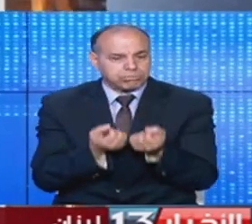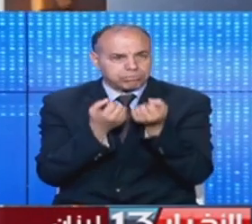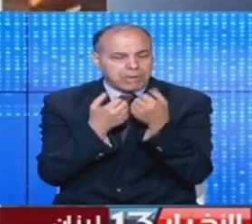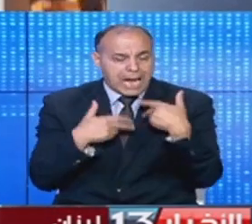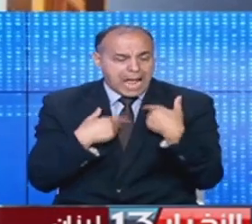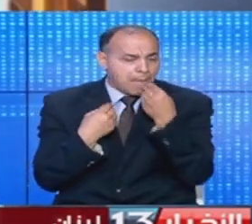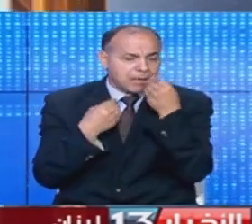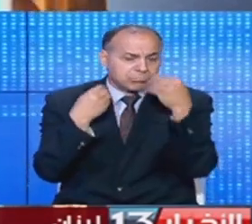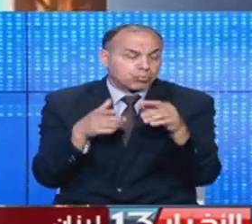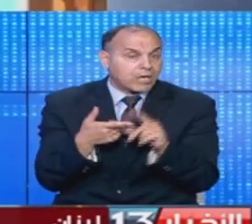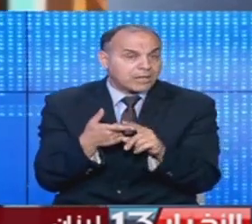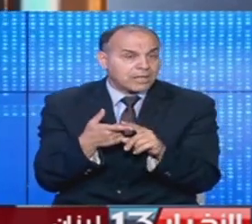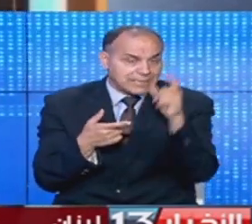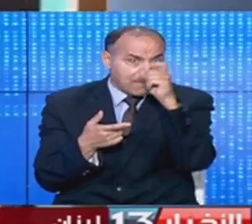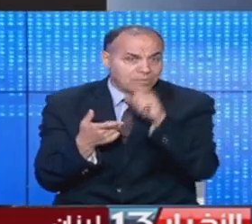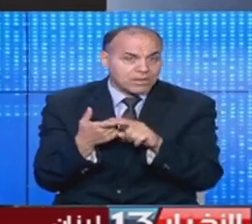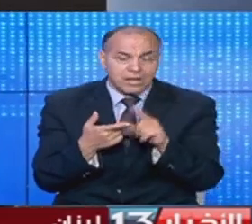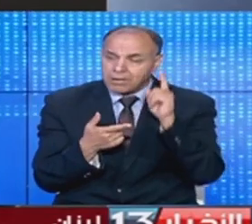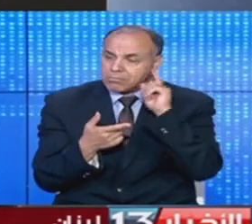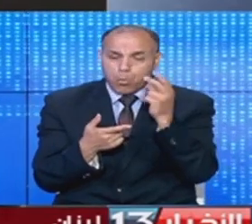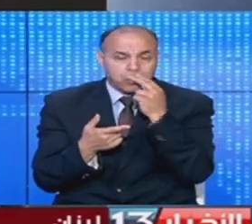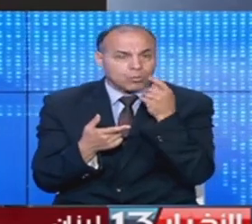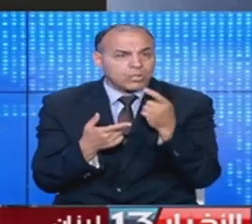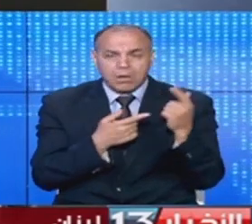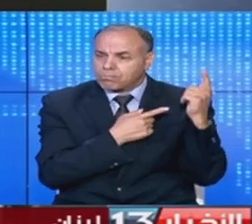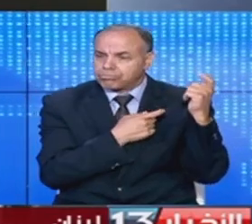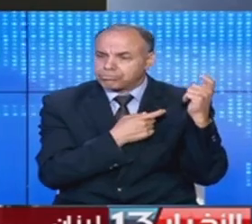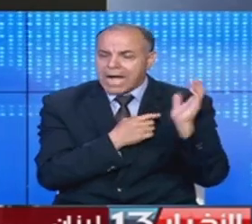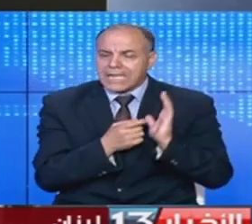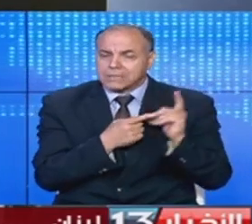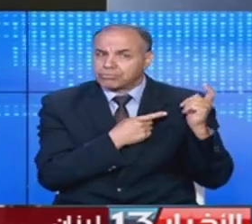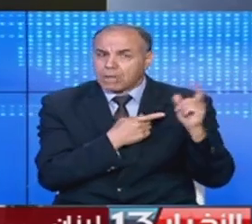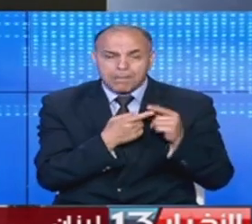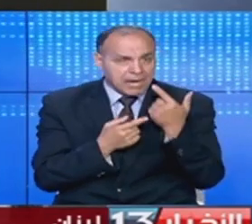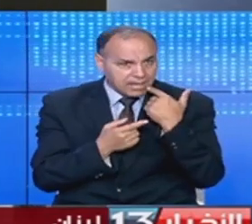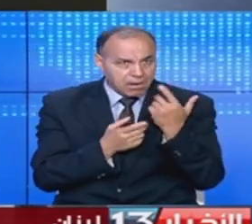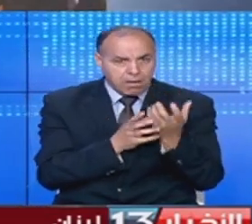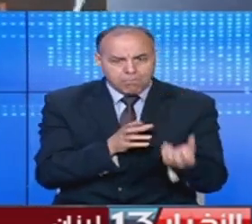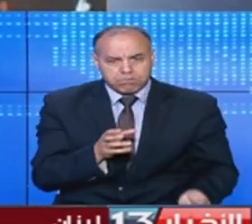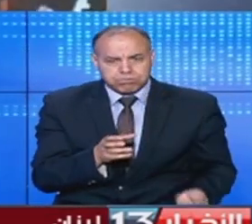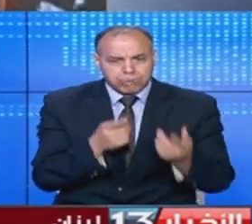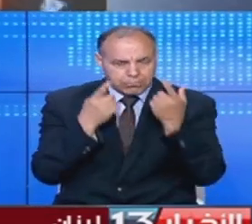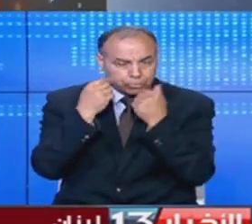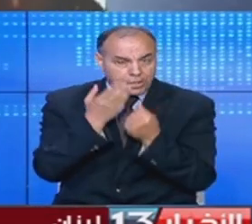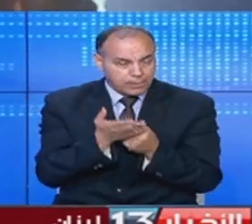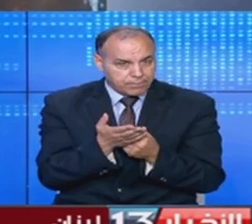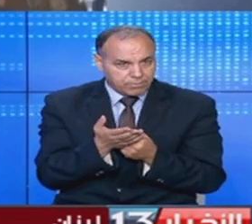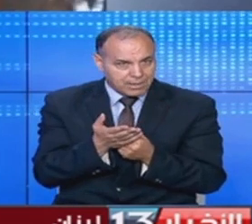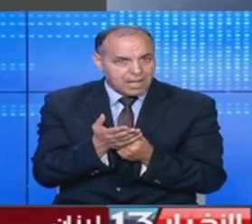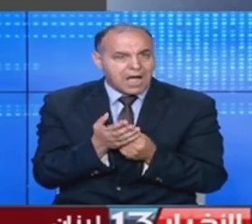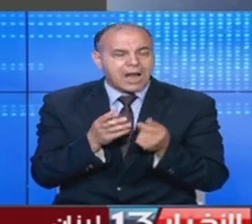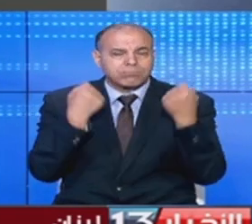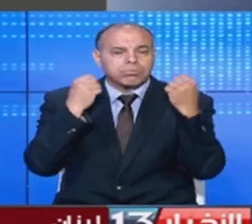المعيشي المتدهور. وأفادت مصادر أمنية بإطلاق عناصر الجيش اللبناني القنابل المسيلة للدموع